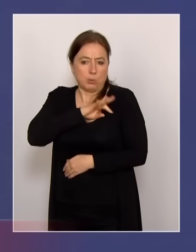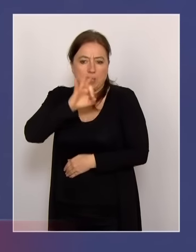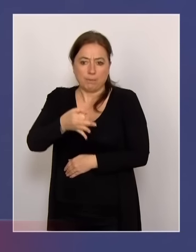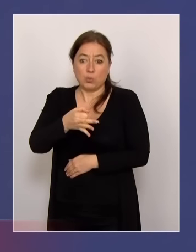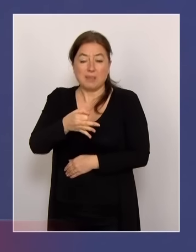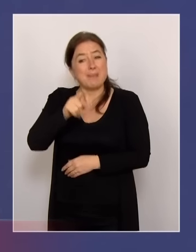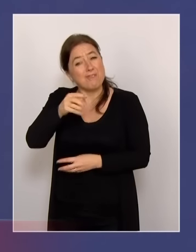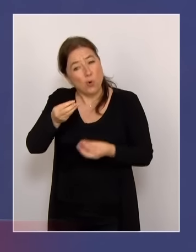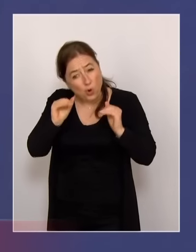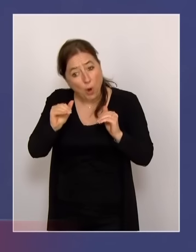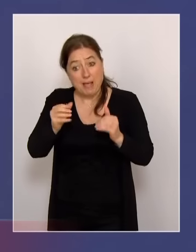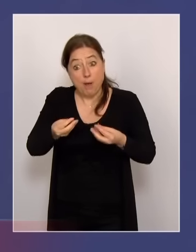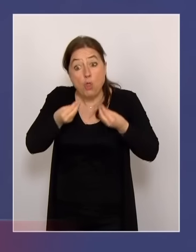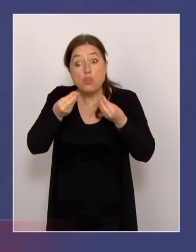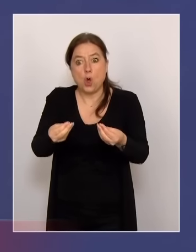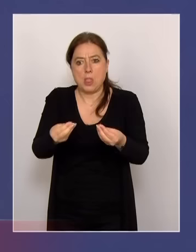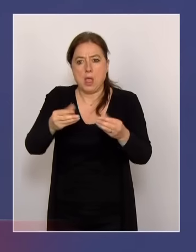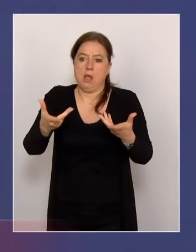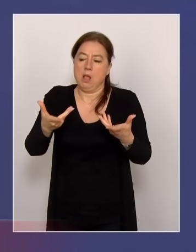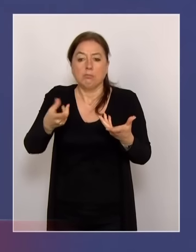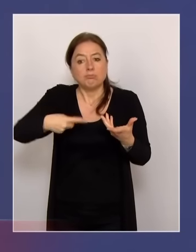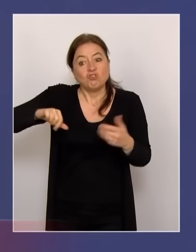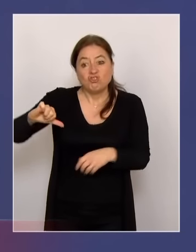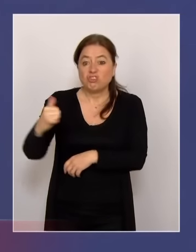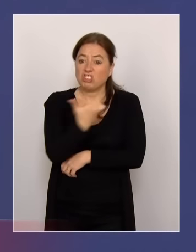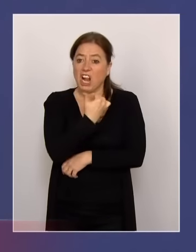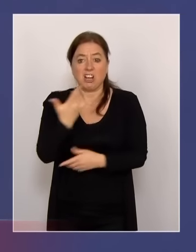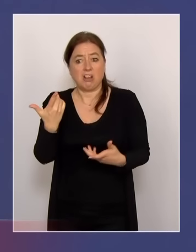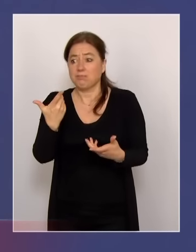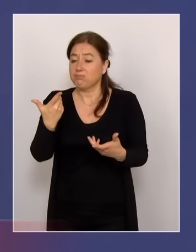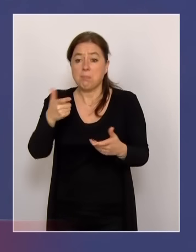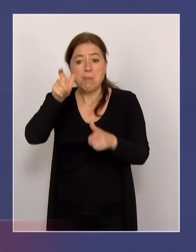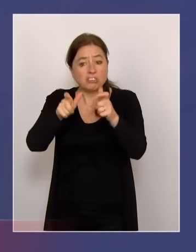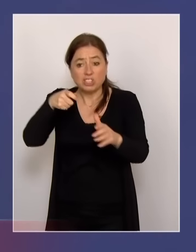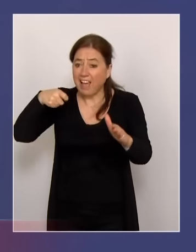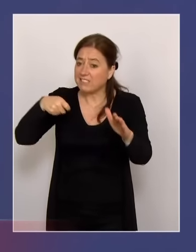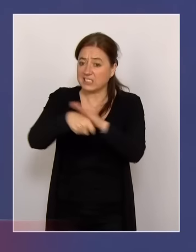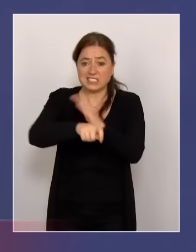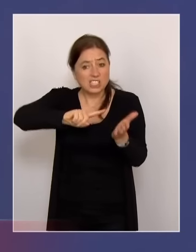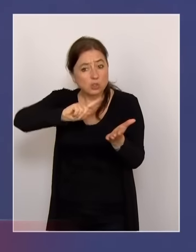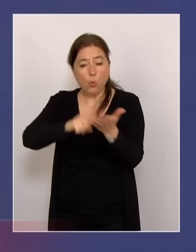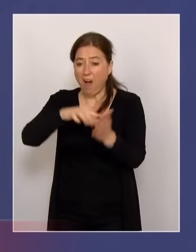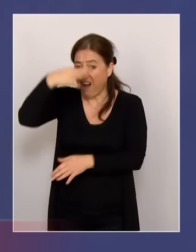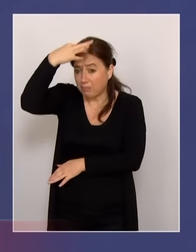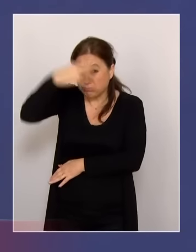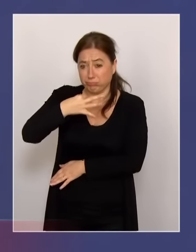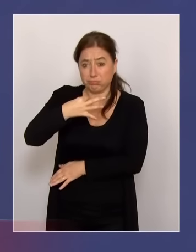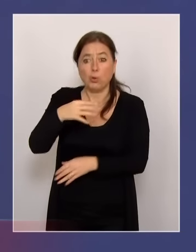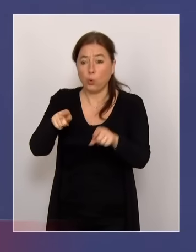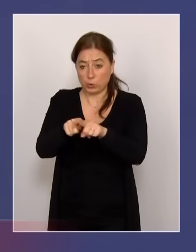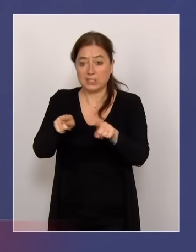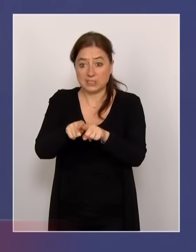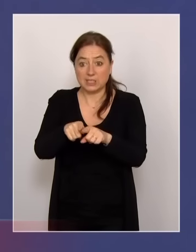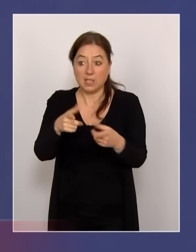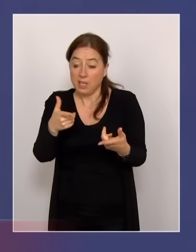risque dans la gestion de notre épargne. S'il n pas de culture de risque, il ne peut pas y avoir d'investissement dans la recherche, dans l'innovation, dans les start-up,